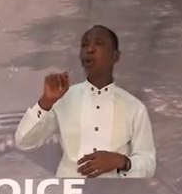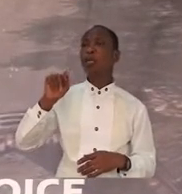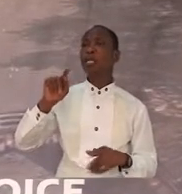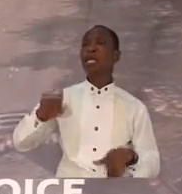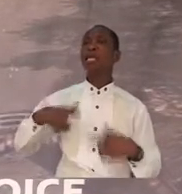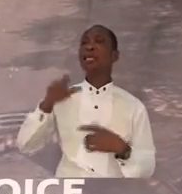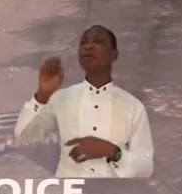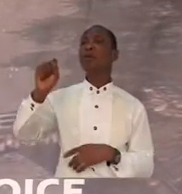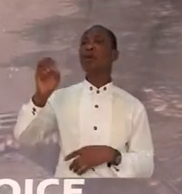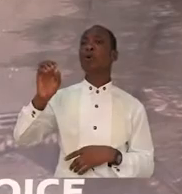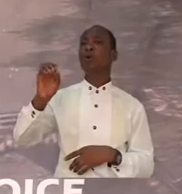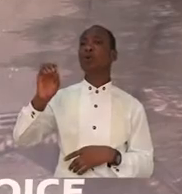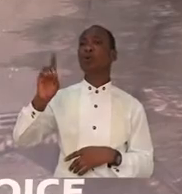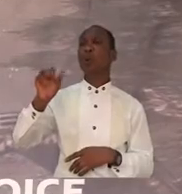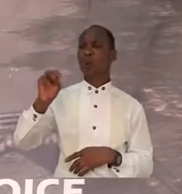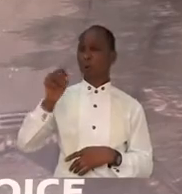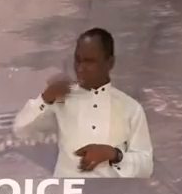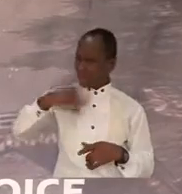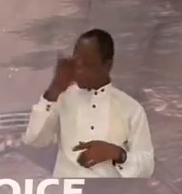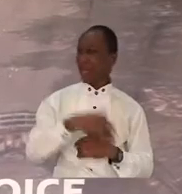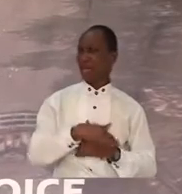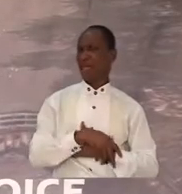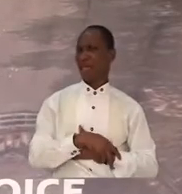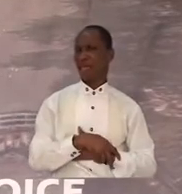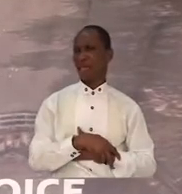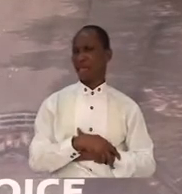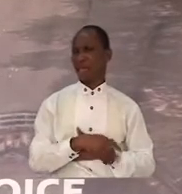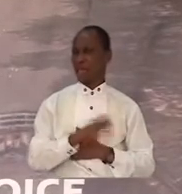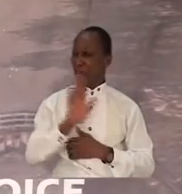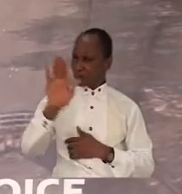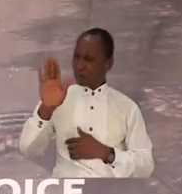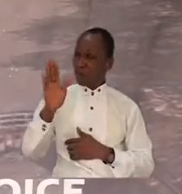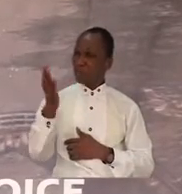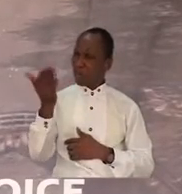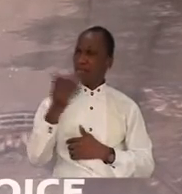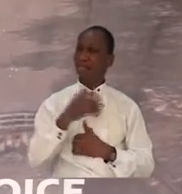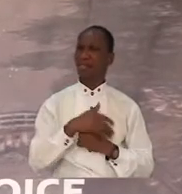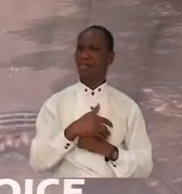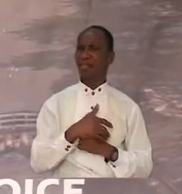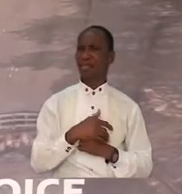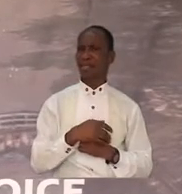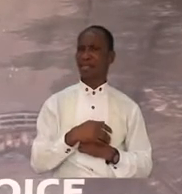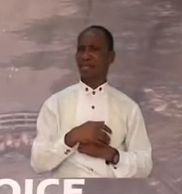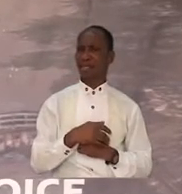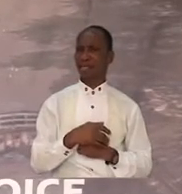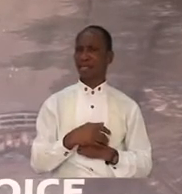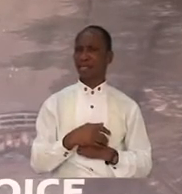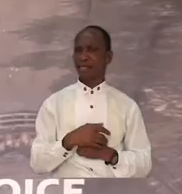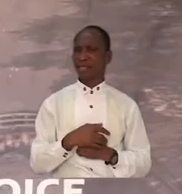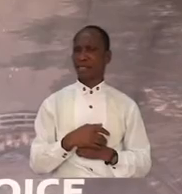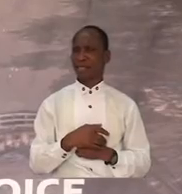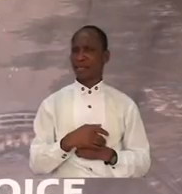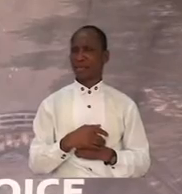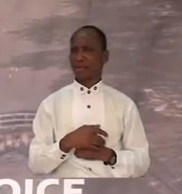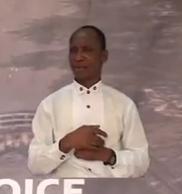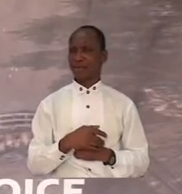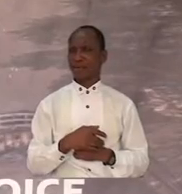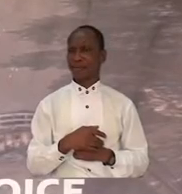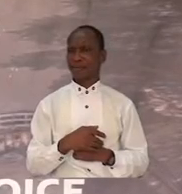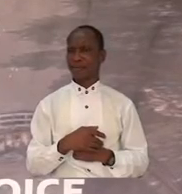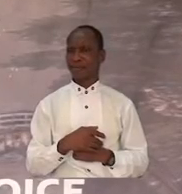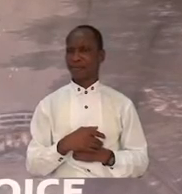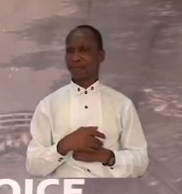ho e fa sa se ne de ye no anka se o ye ene na wo tamu aso me hwe o dwan ni nantwi a wo de bepie